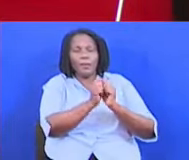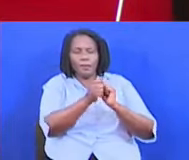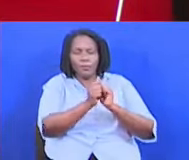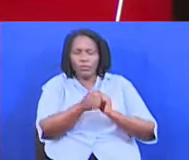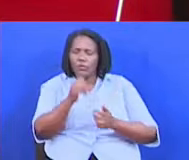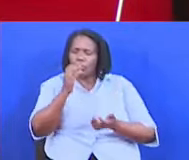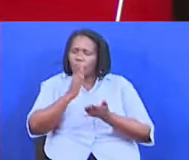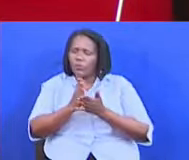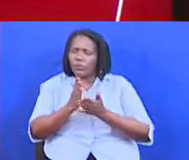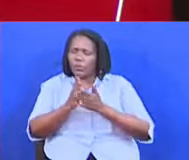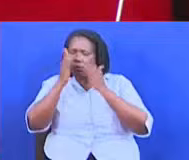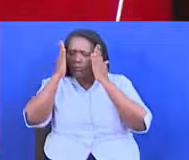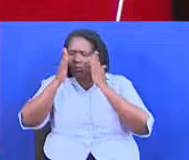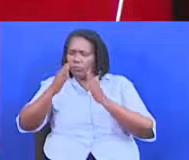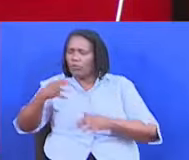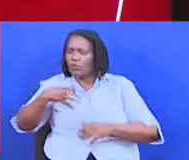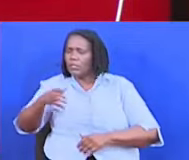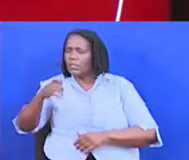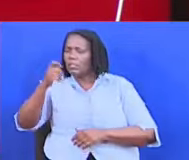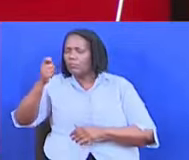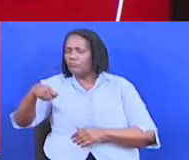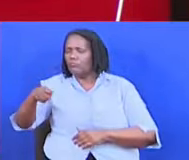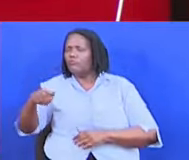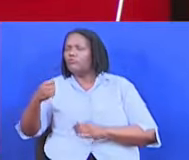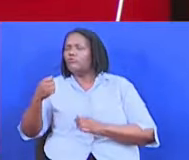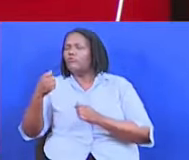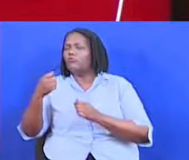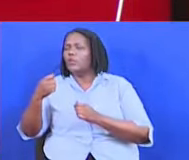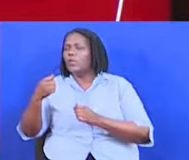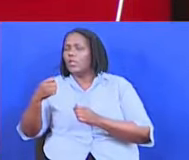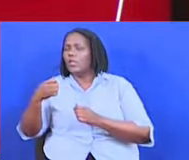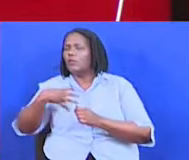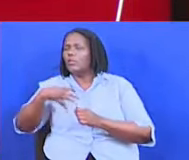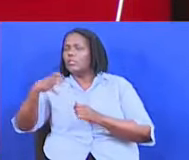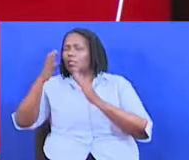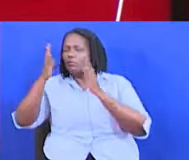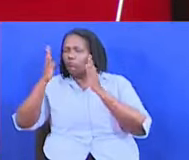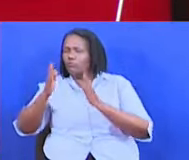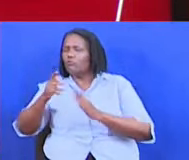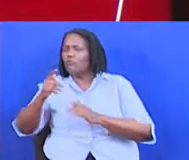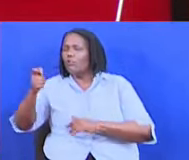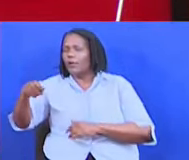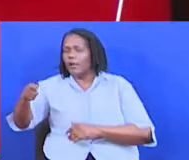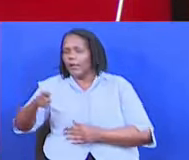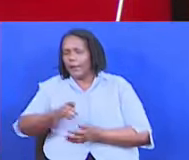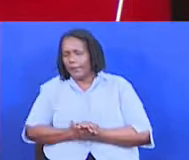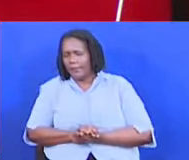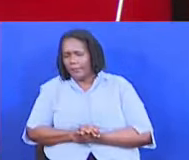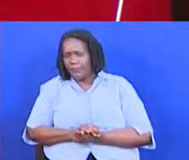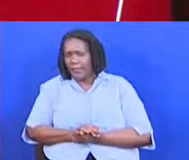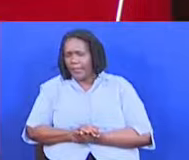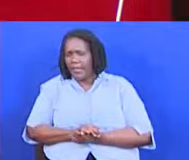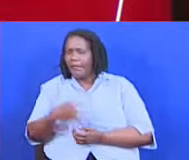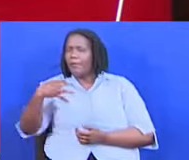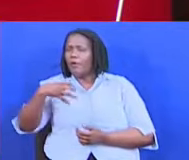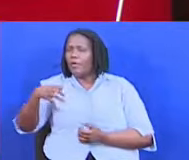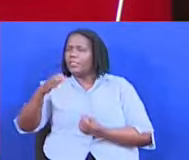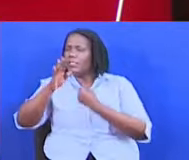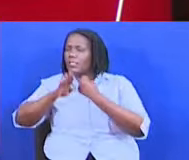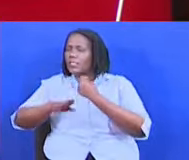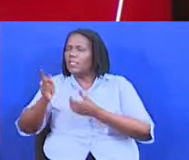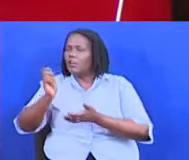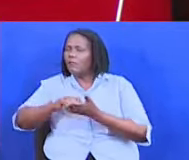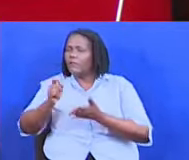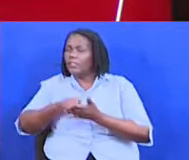nimpongeze sana Mheshimiwa Waziri Mkuu, niwapongeze mawaziri na manaibu waziri wote ambao wanafanya kazi